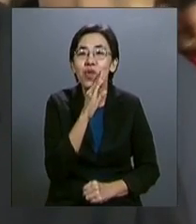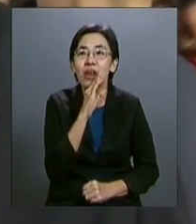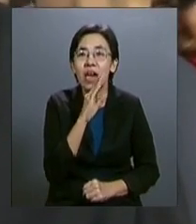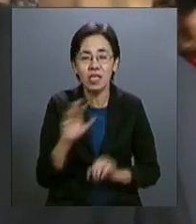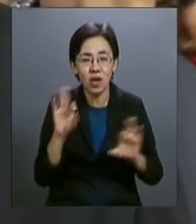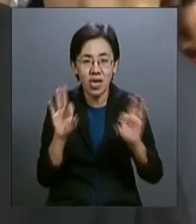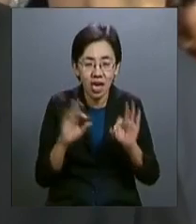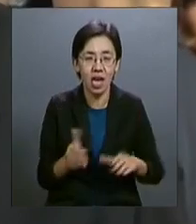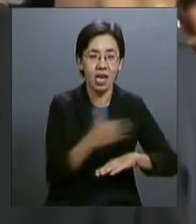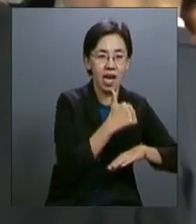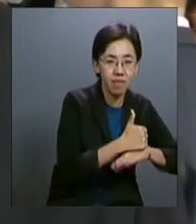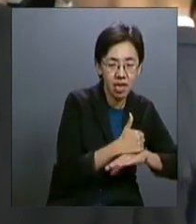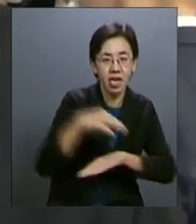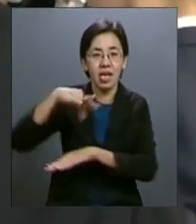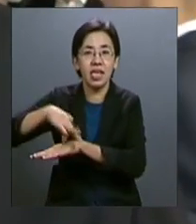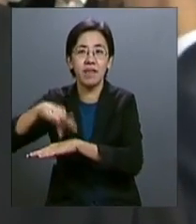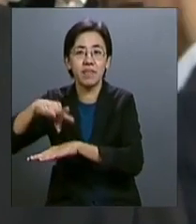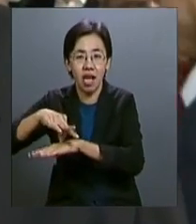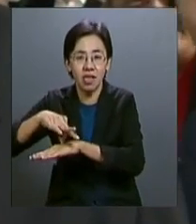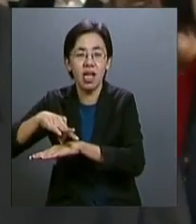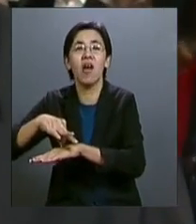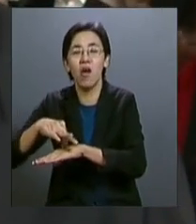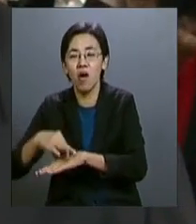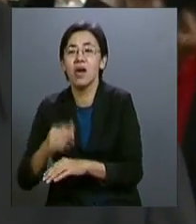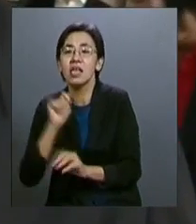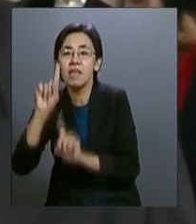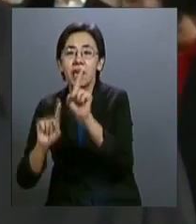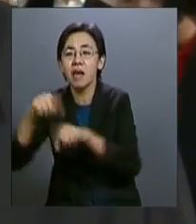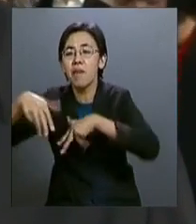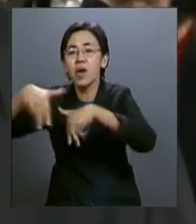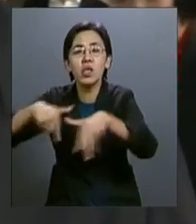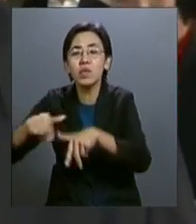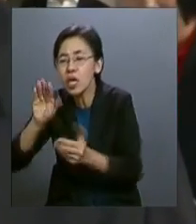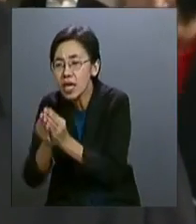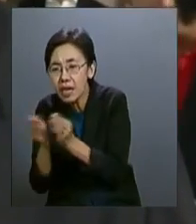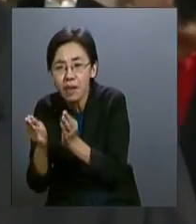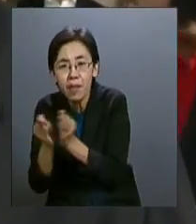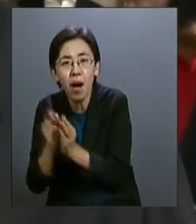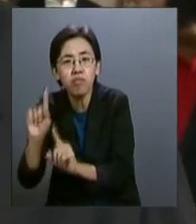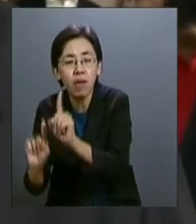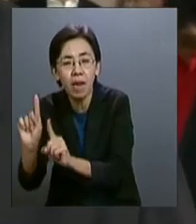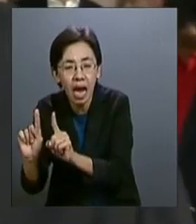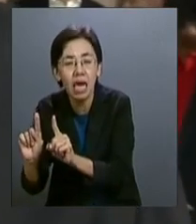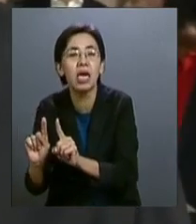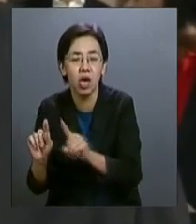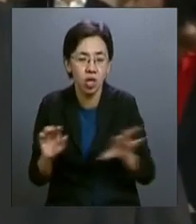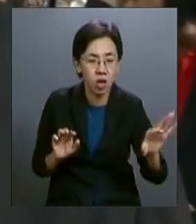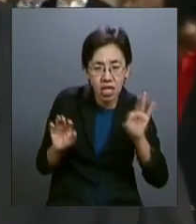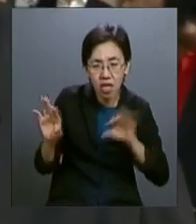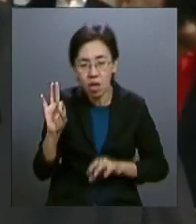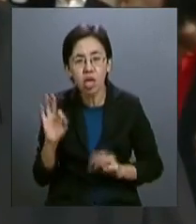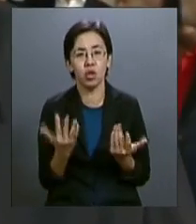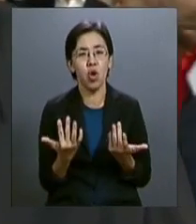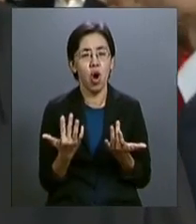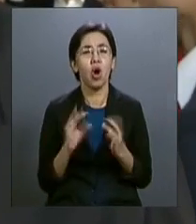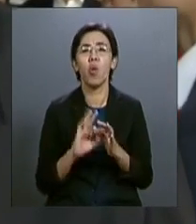หว่างการเมืองกับตำแหน่งของPublic Pro ซึ่งเป็นโพลสาธารณะเนี่ยเราต้องแยกเราต้องเลือกตำแหน่งใดตำแหน่งหนึ่งเท่านั้นอยู่แล้วครับอันนี้ไม่